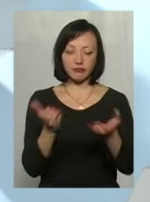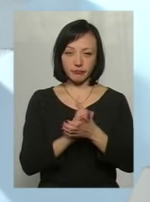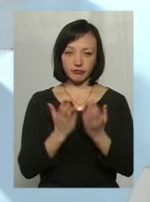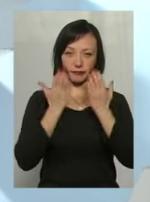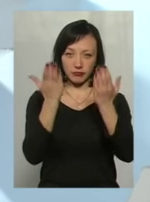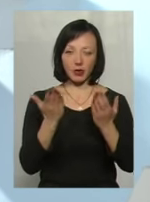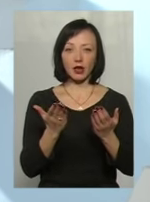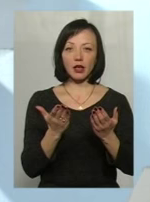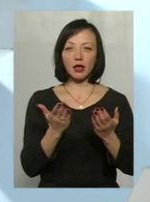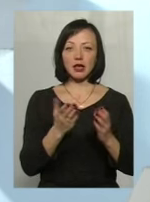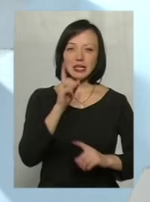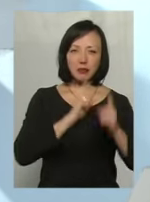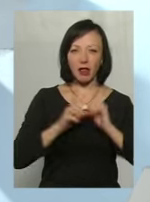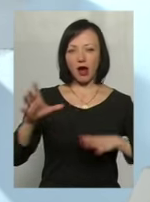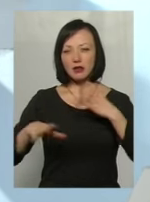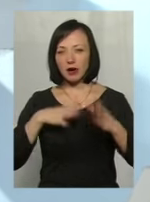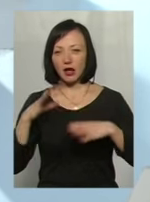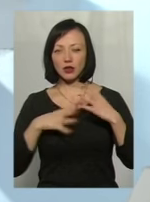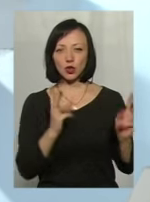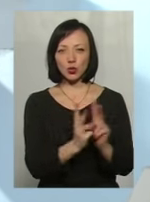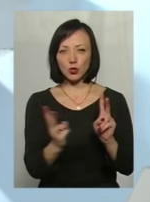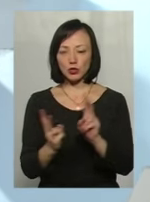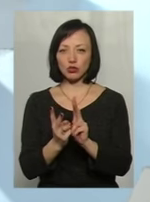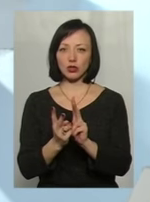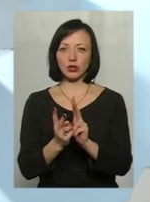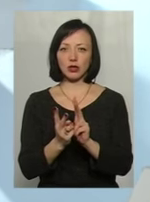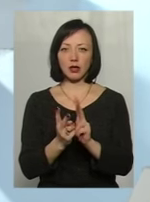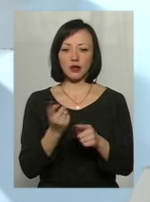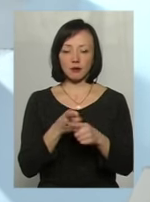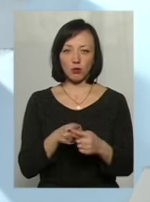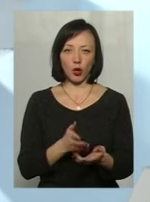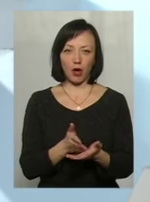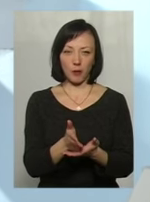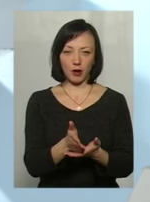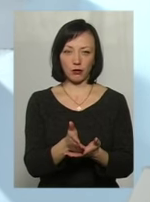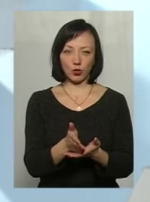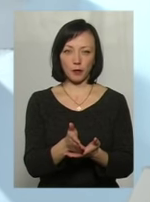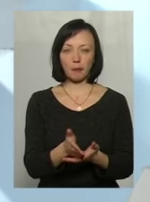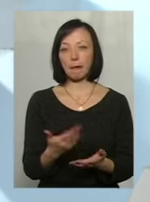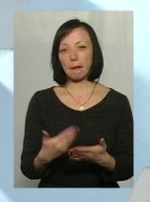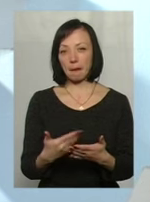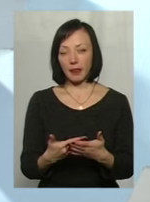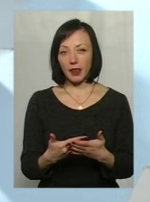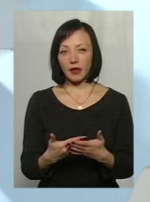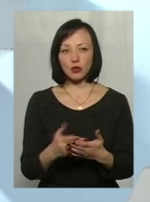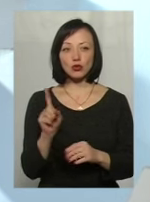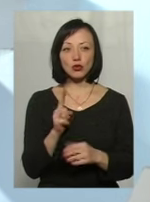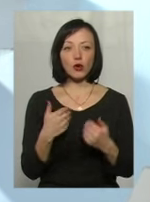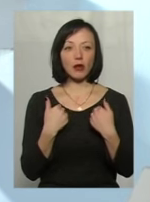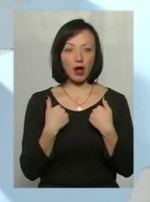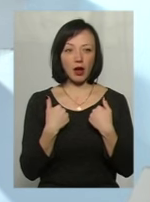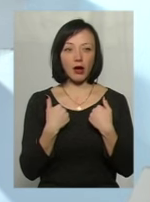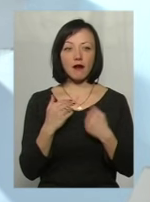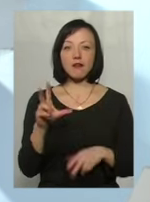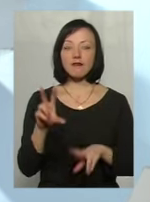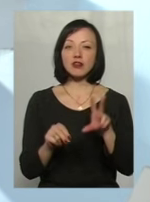рядом семінарів, тренінгів, зустрічей в даному напрямку. Ну, скажімо, із того, що я